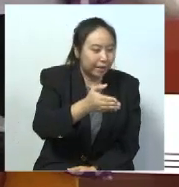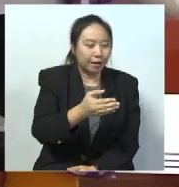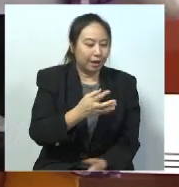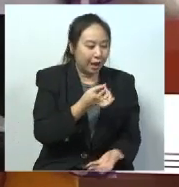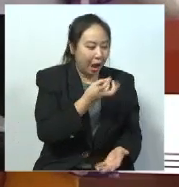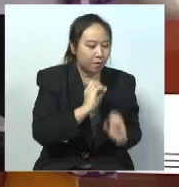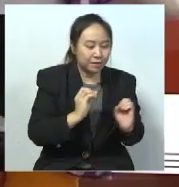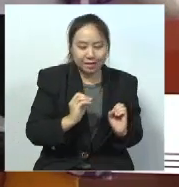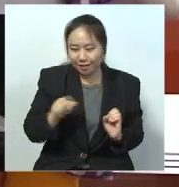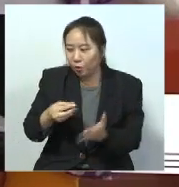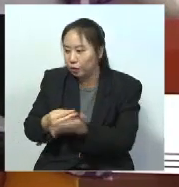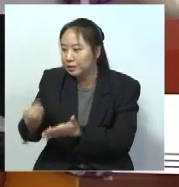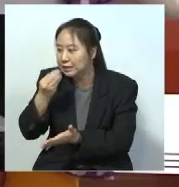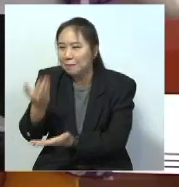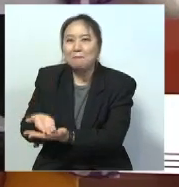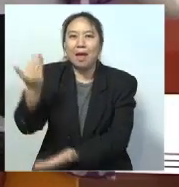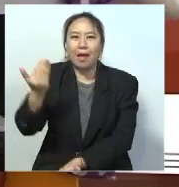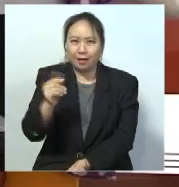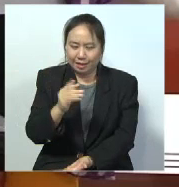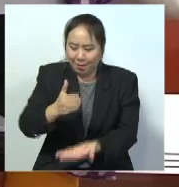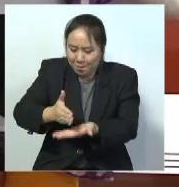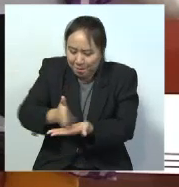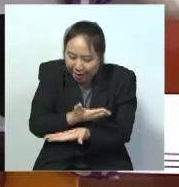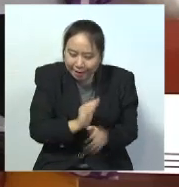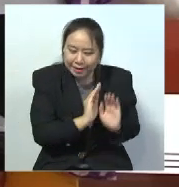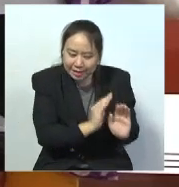อ๋อแล้วเดี๋ยวก็ต้องซื้อแพงด้วยนะคะเพราะฉะนั้นเก็บไว้ให้เรากิน